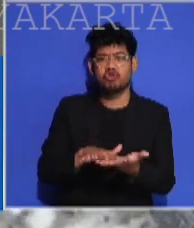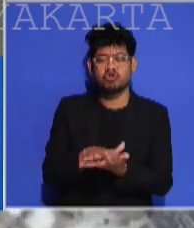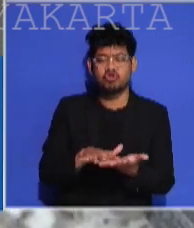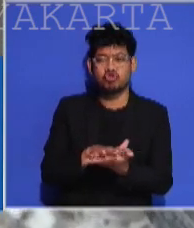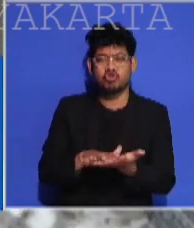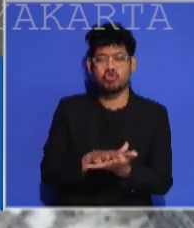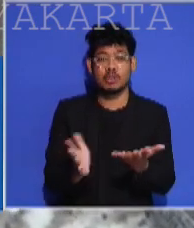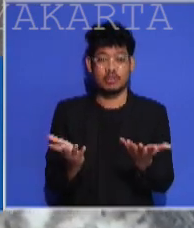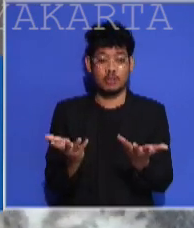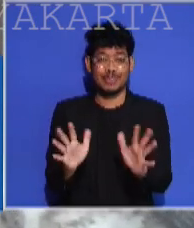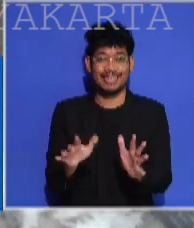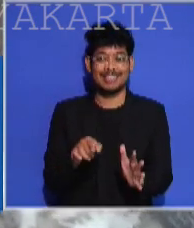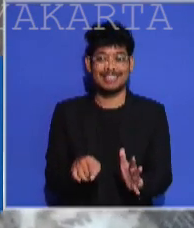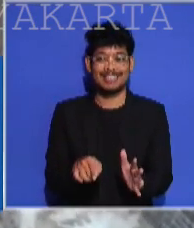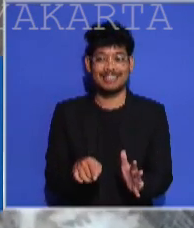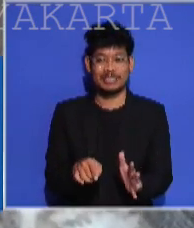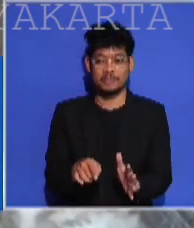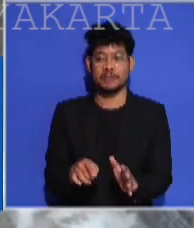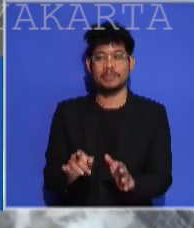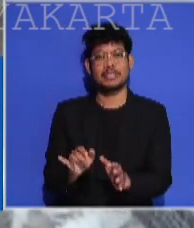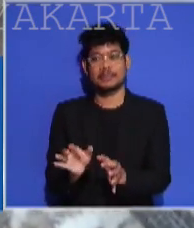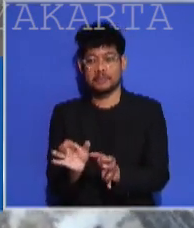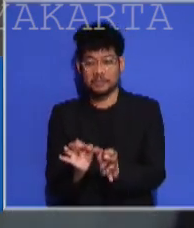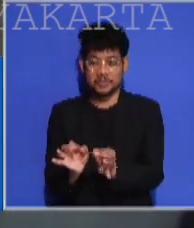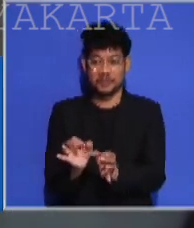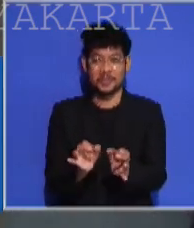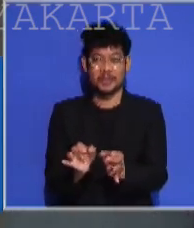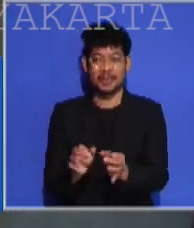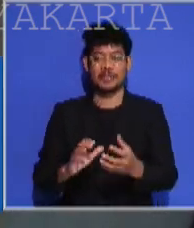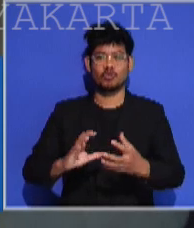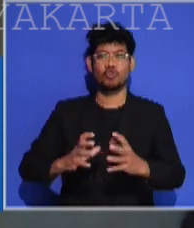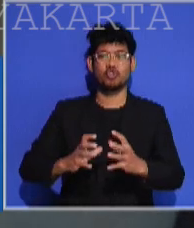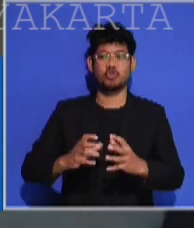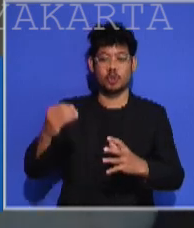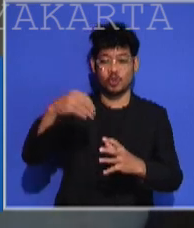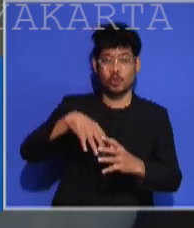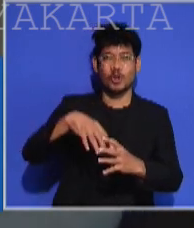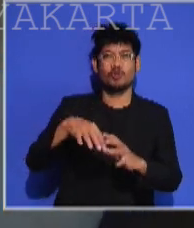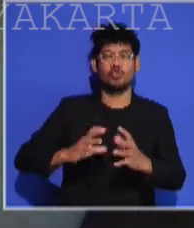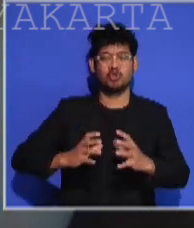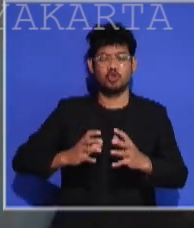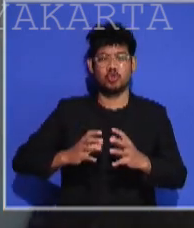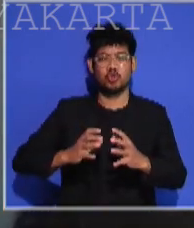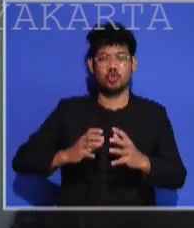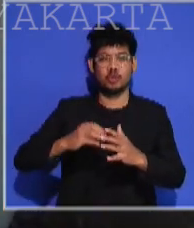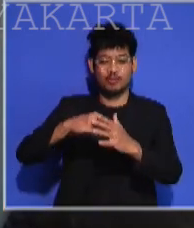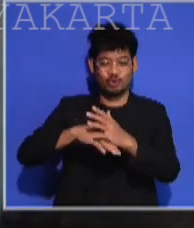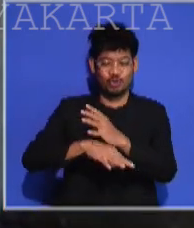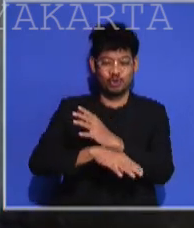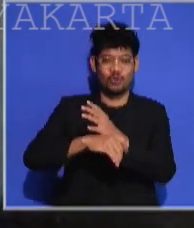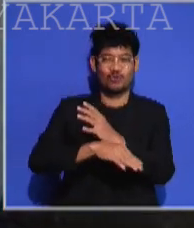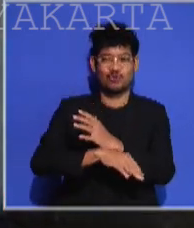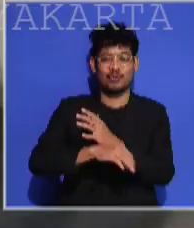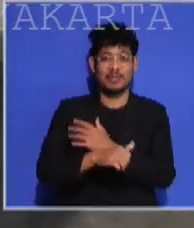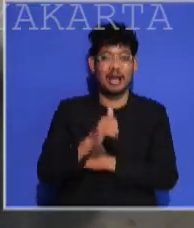nembe dipun lebetaken ing mesin cithak balet. Kanthi damel pakan menika, kadang tani ulam saged ngirit beya pakan inggo